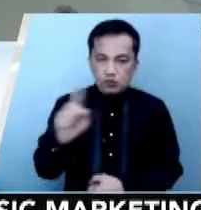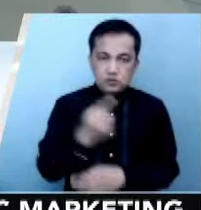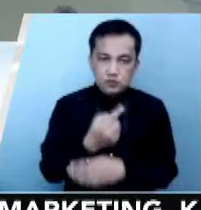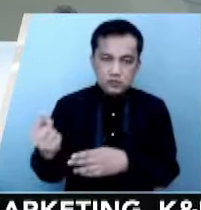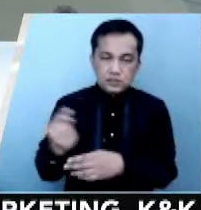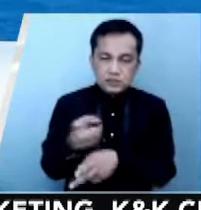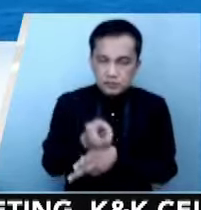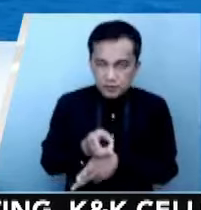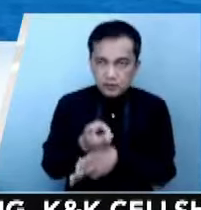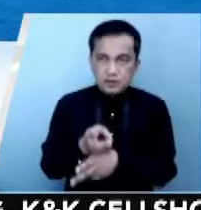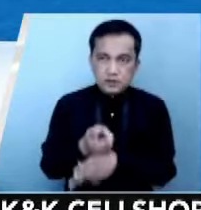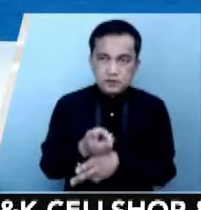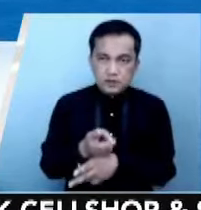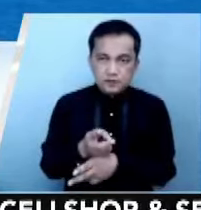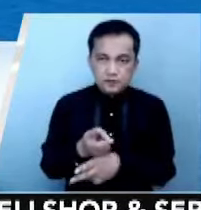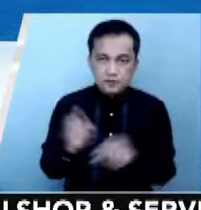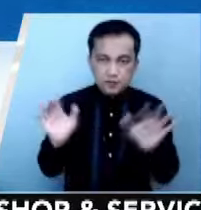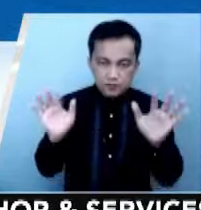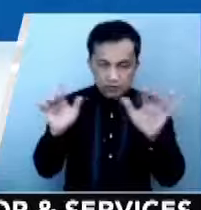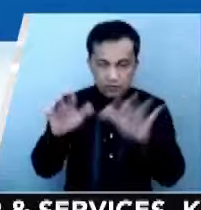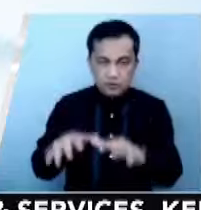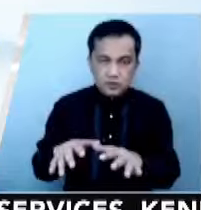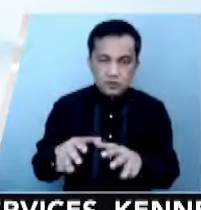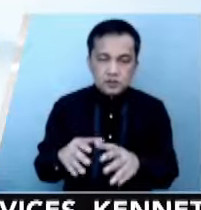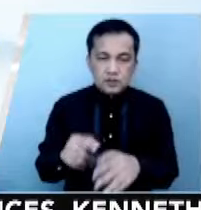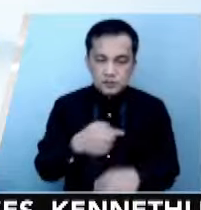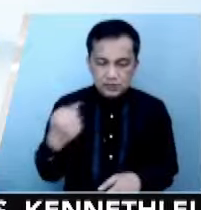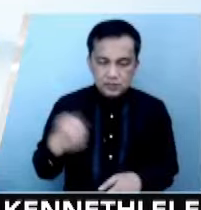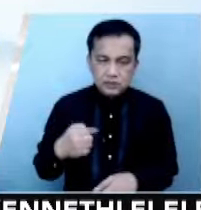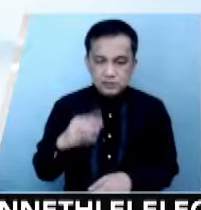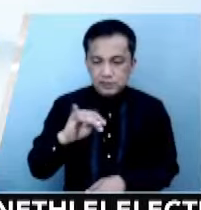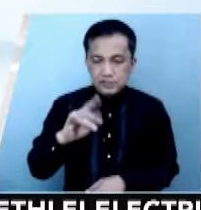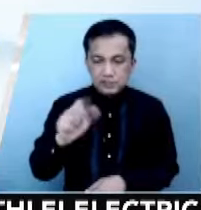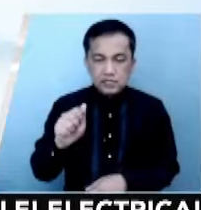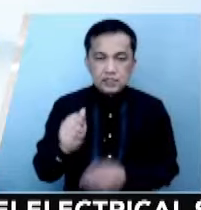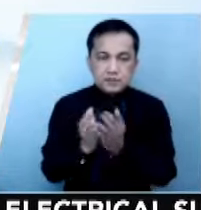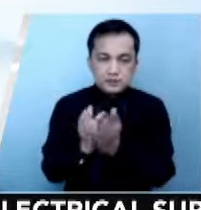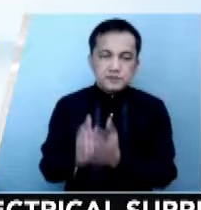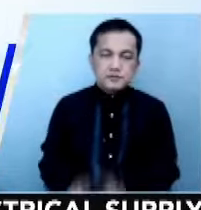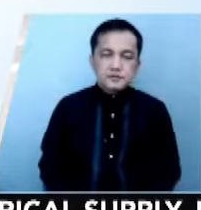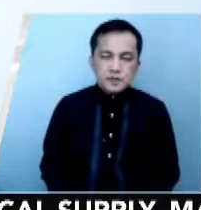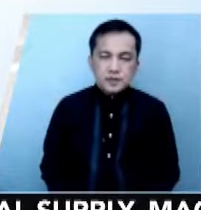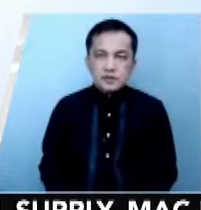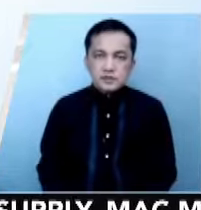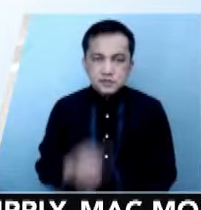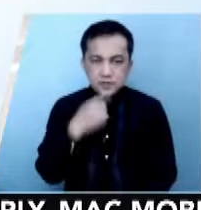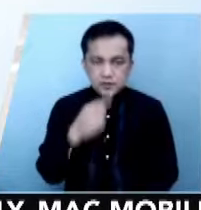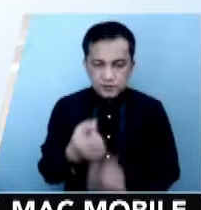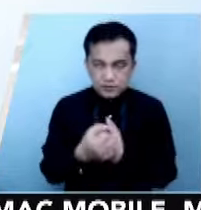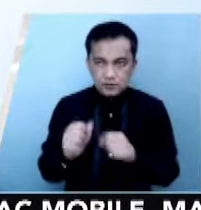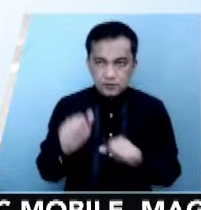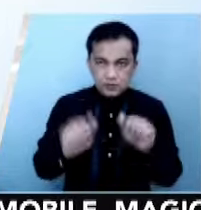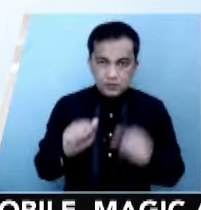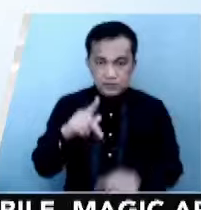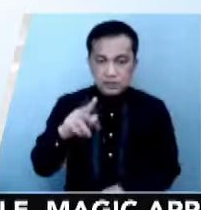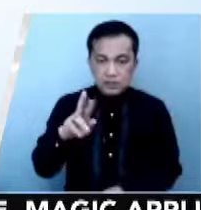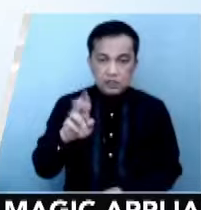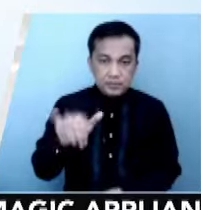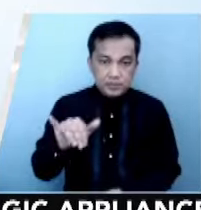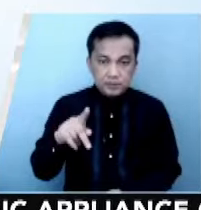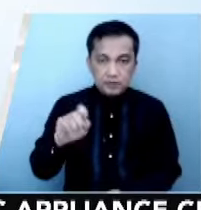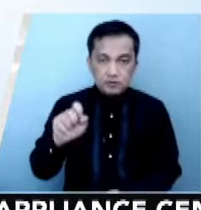sa mga nagtitipon-tipong mga Chinese militia vessels doon. Ayon sa security analyst na si Ray Powell, kabilang sa inimbestigahan